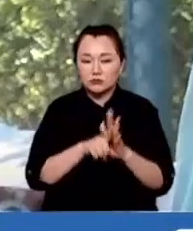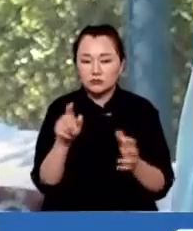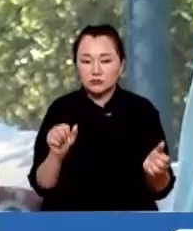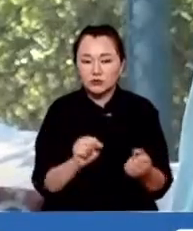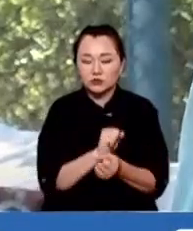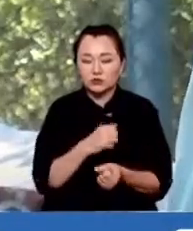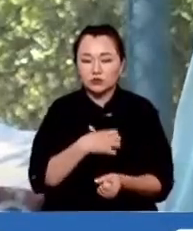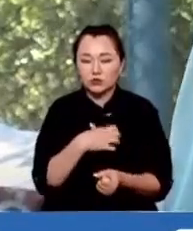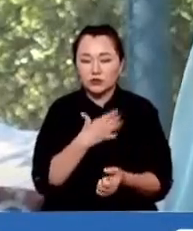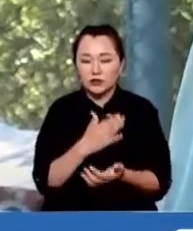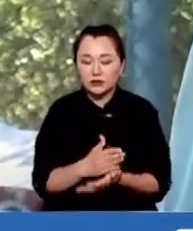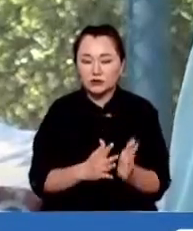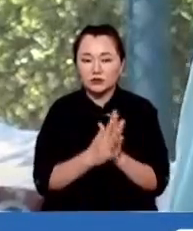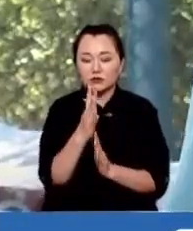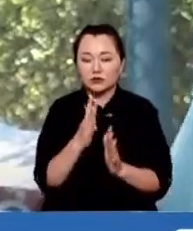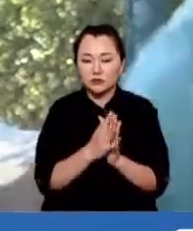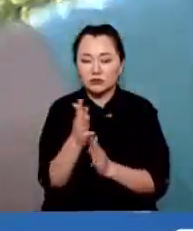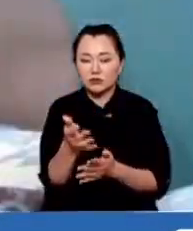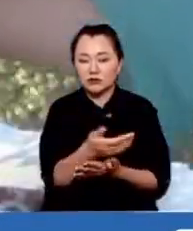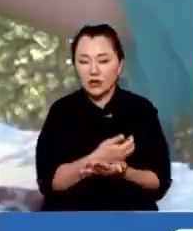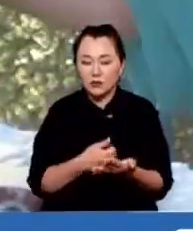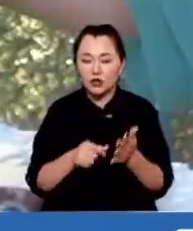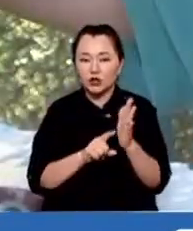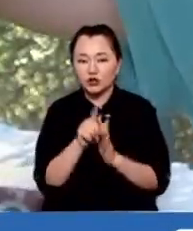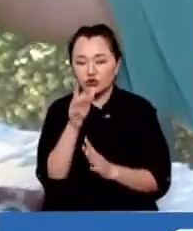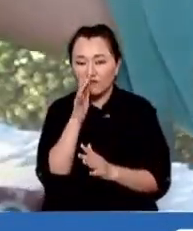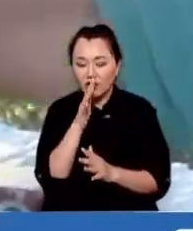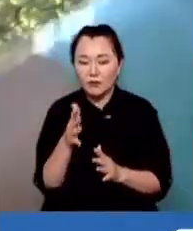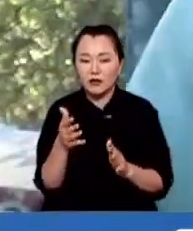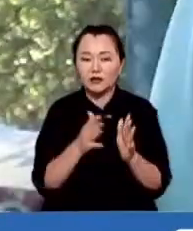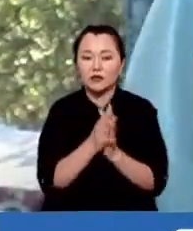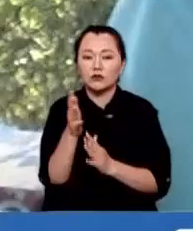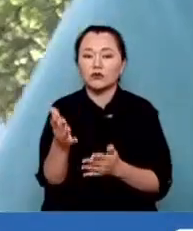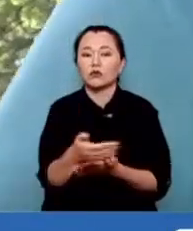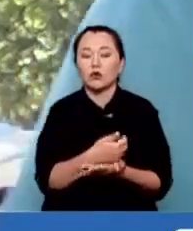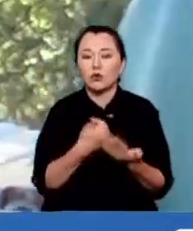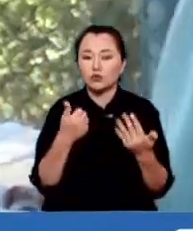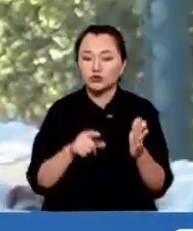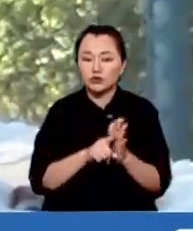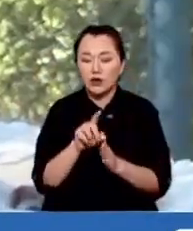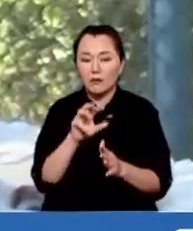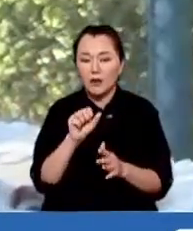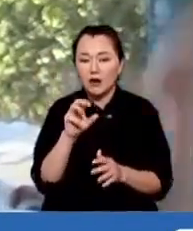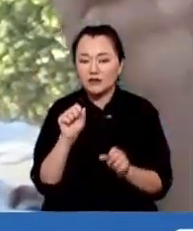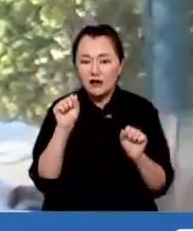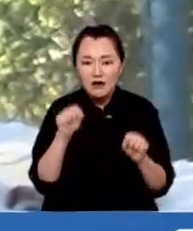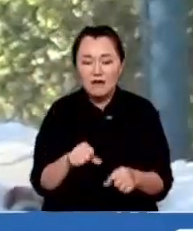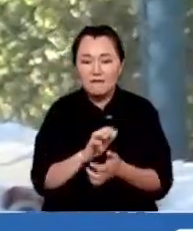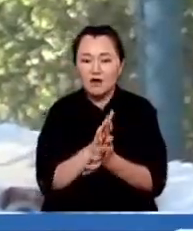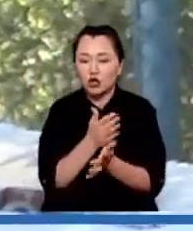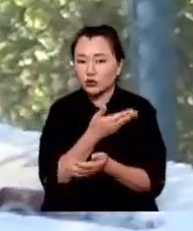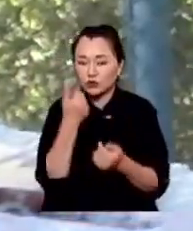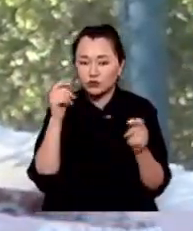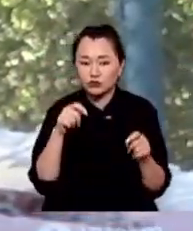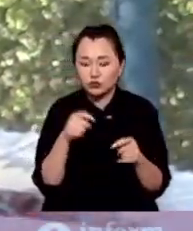қорқыныш бар, уже шөп шабу басталды. Мен сұрап жатырмын осындай жігіттерден, шабуға кірісіп кетті. Масса жоқ дейді. Өйткені жаңбыр тамған